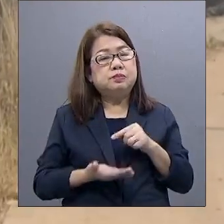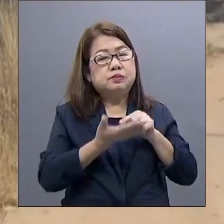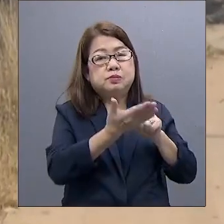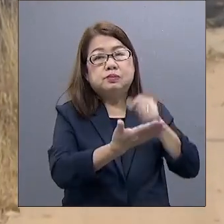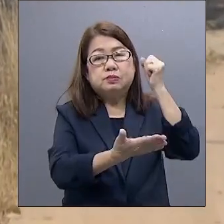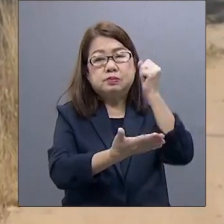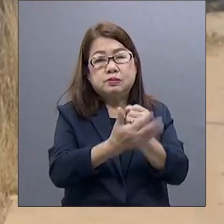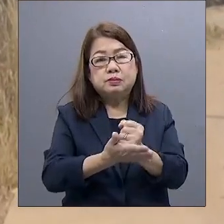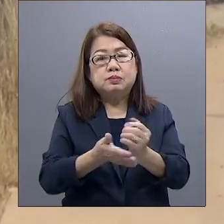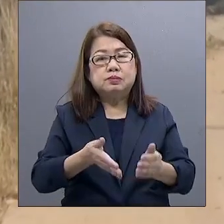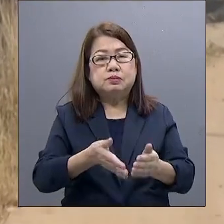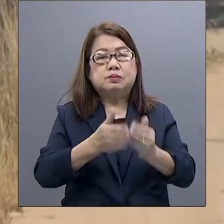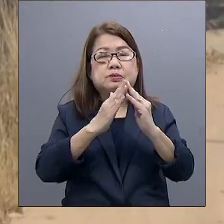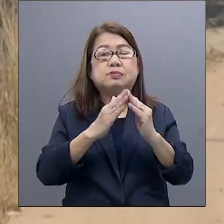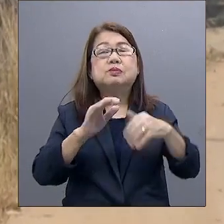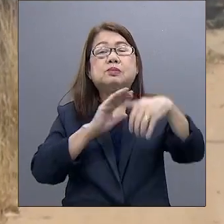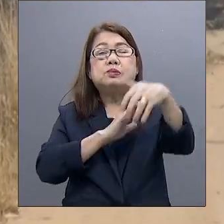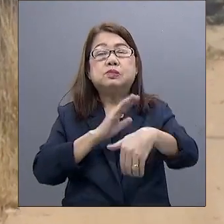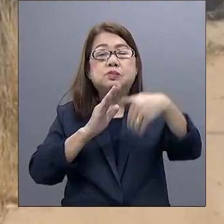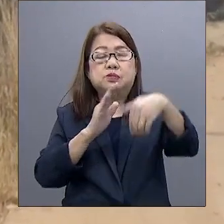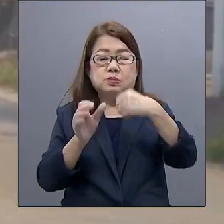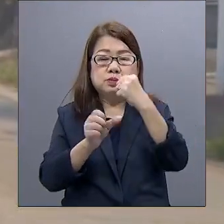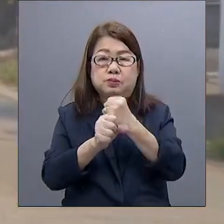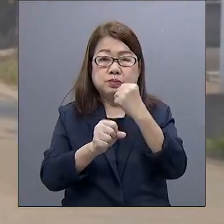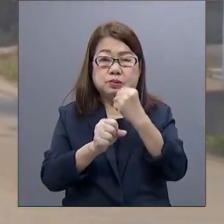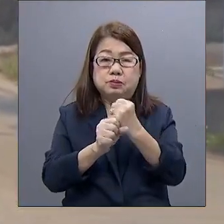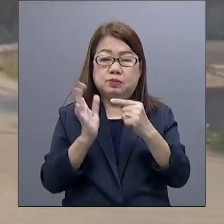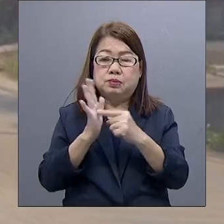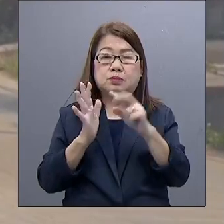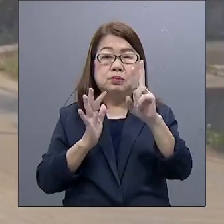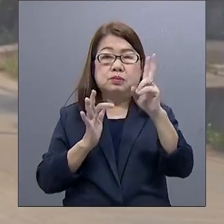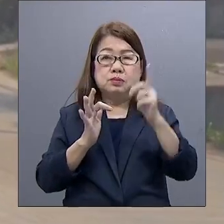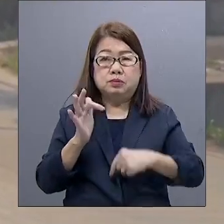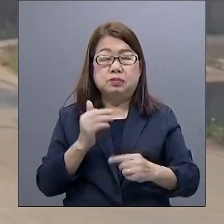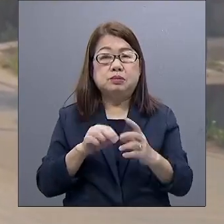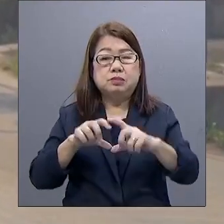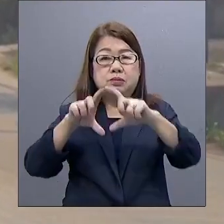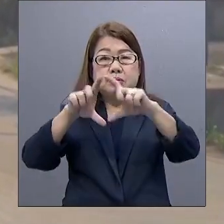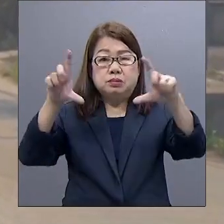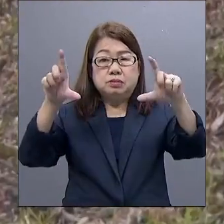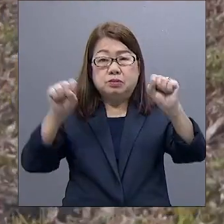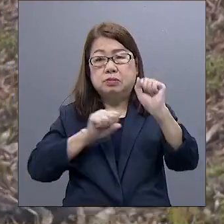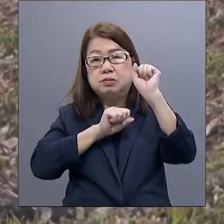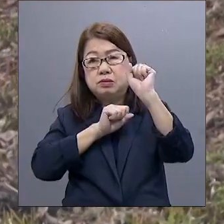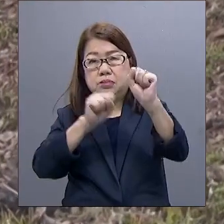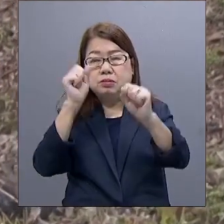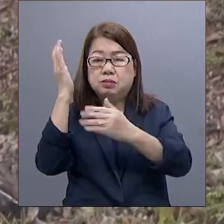าต่ต่ดเฉพาะตามท้องถนน paymentsภายในหมู่บานธรรมจาริก หมุ 19 บ้านน้องแว่น